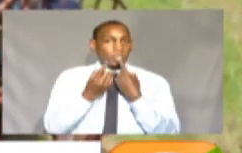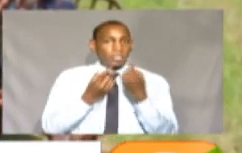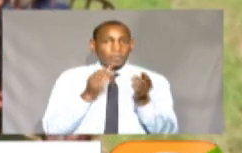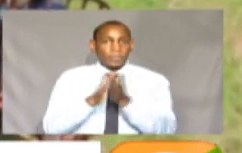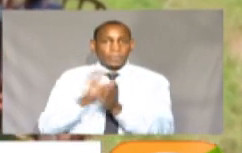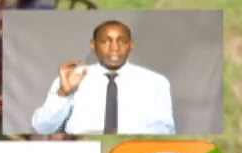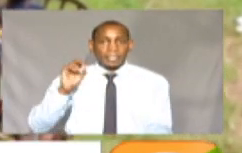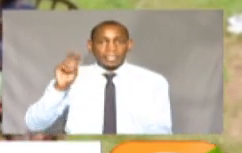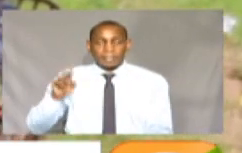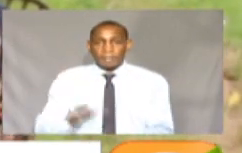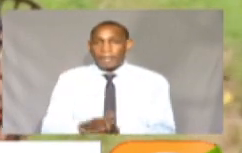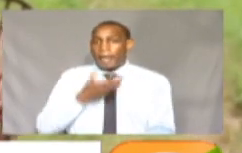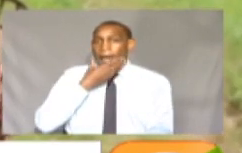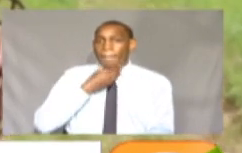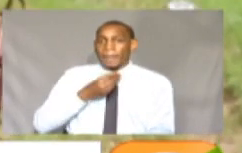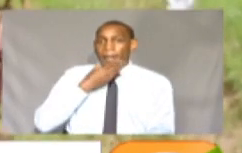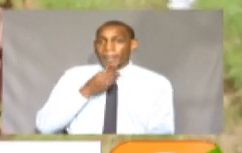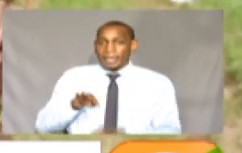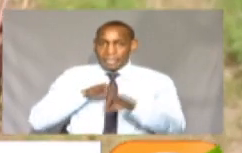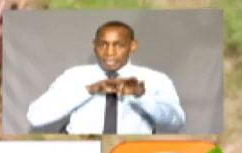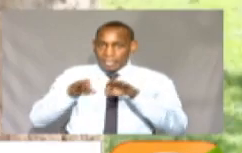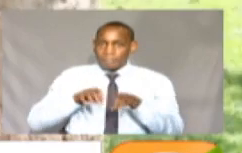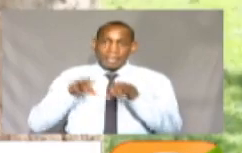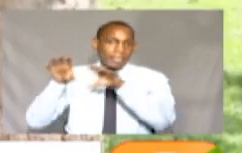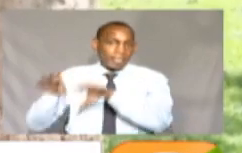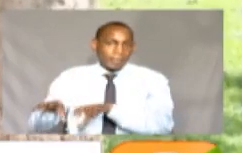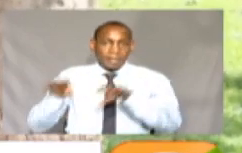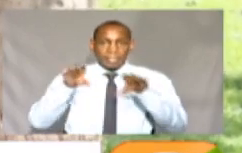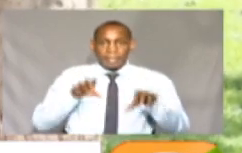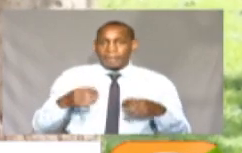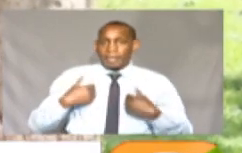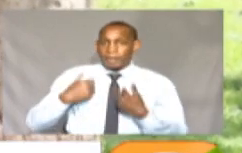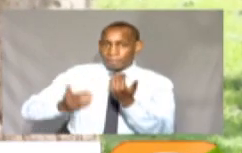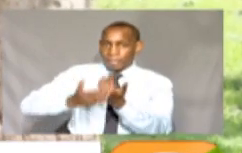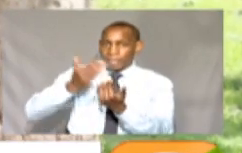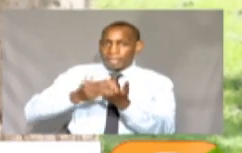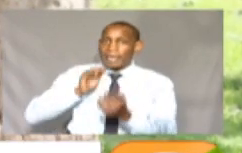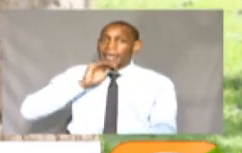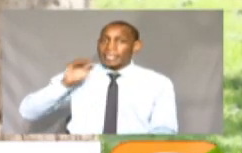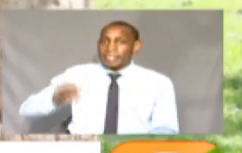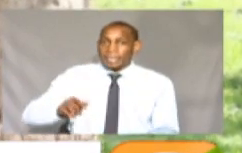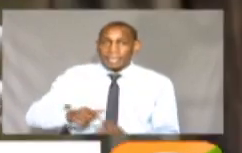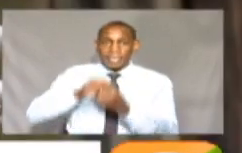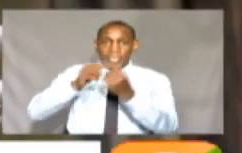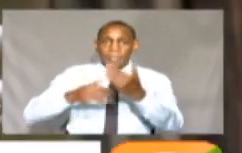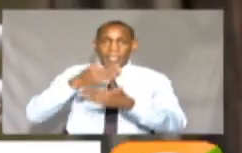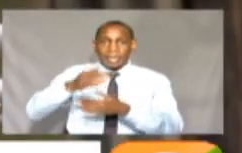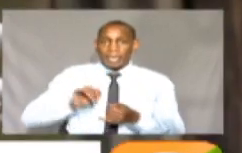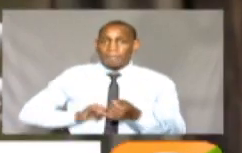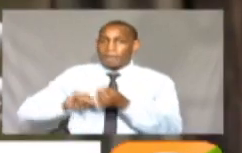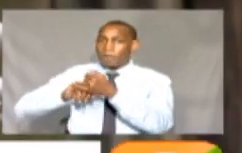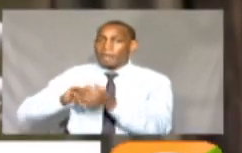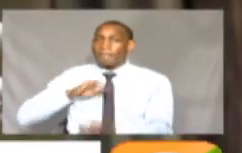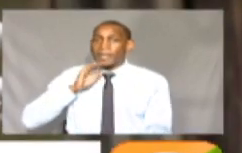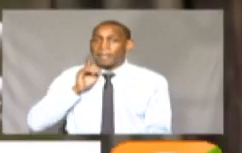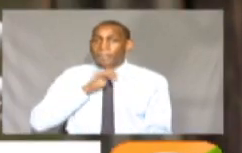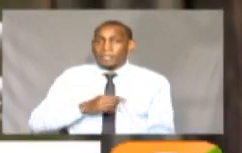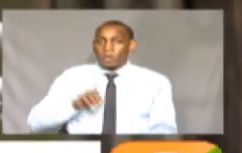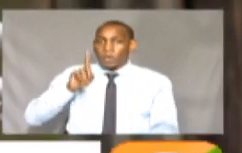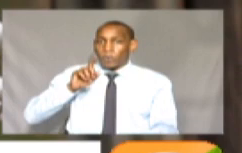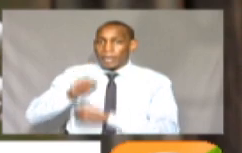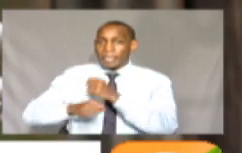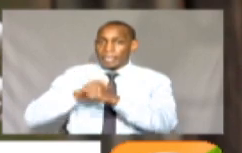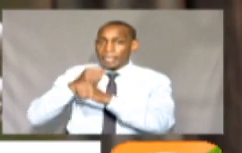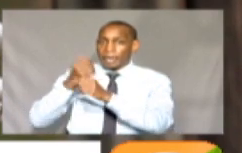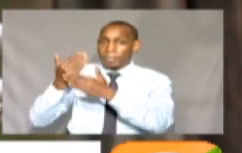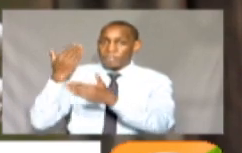runinga ya Citizen, mzee Omonya ameeleza taabu anayopitia kumlea mwanawe haswa baada ya mkewe kuaga dunia mwaka mmoja